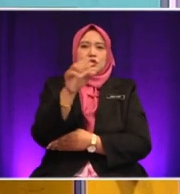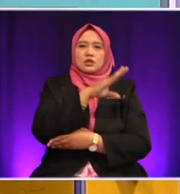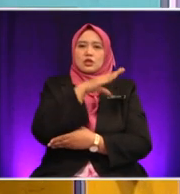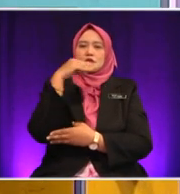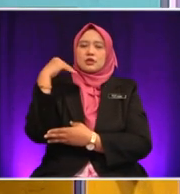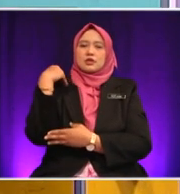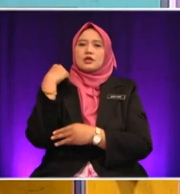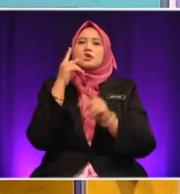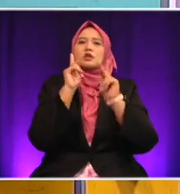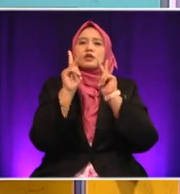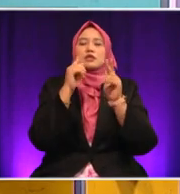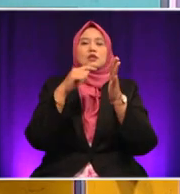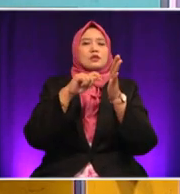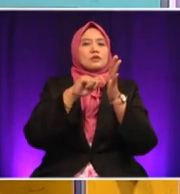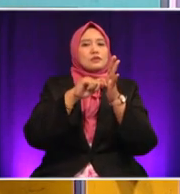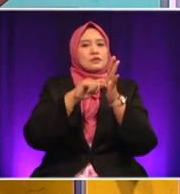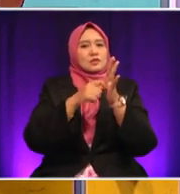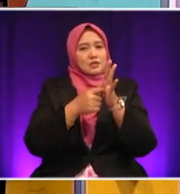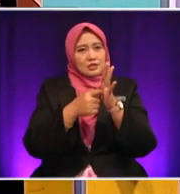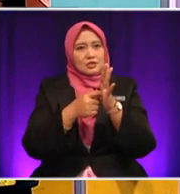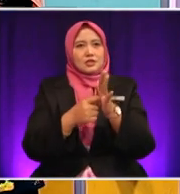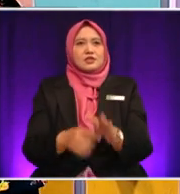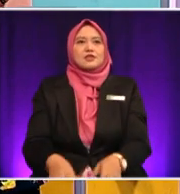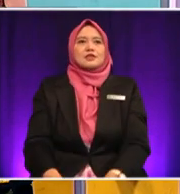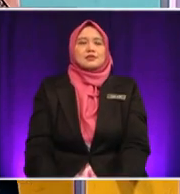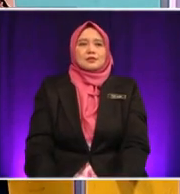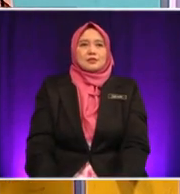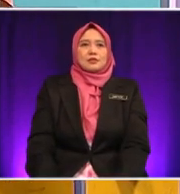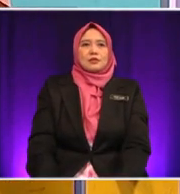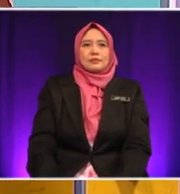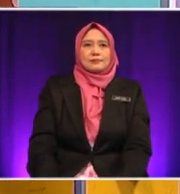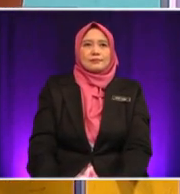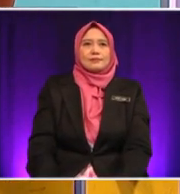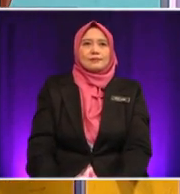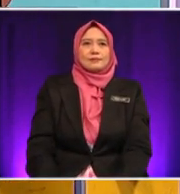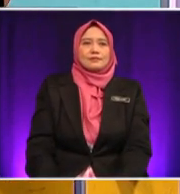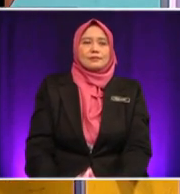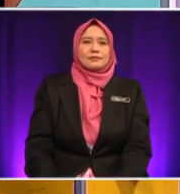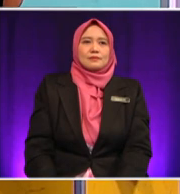tapi kita jadi kita jangan tembak baca betul-betul